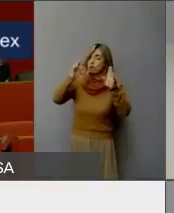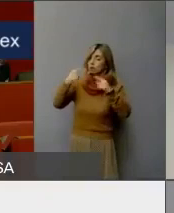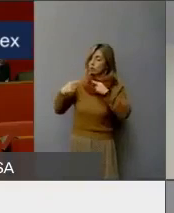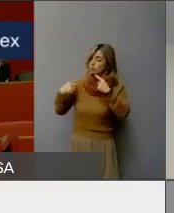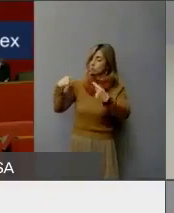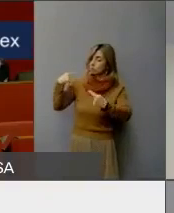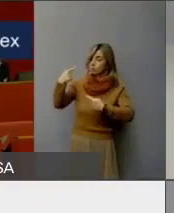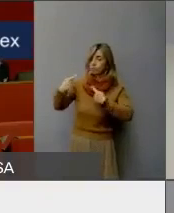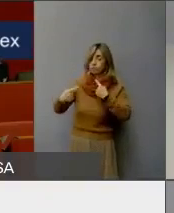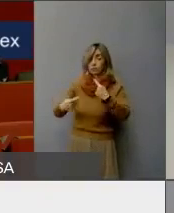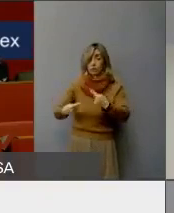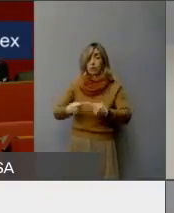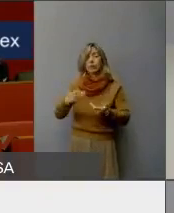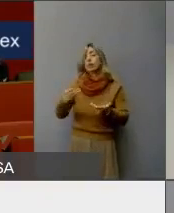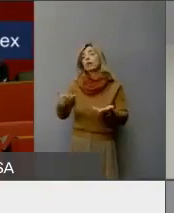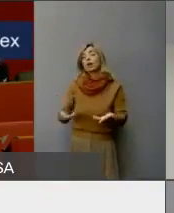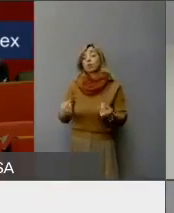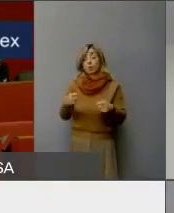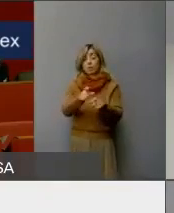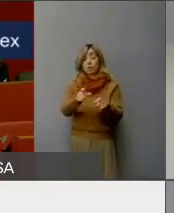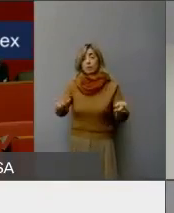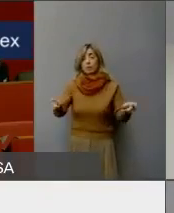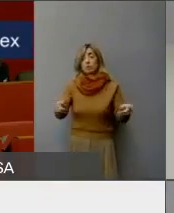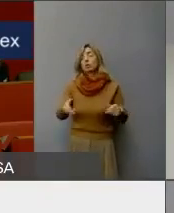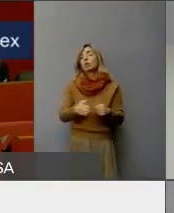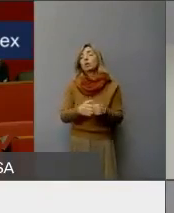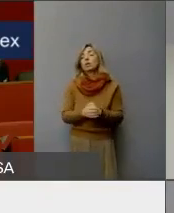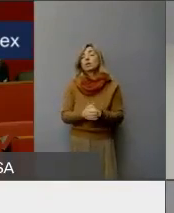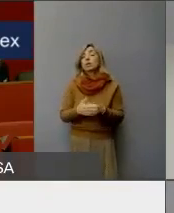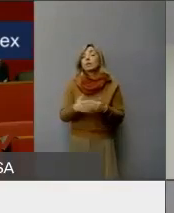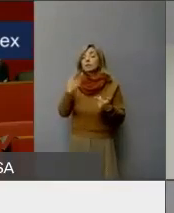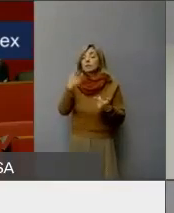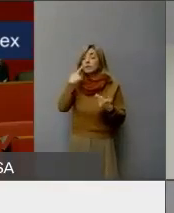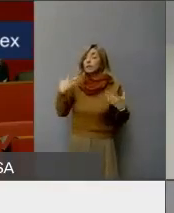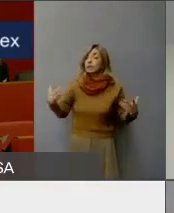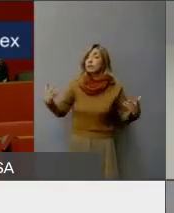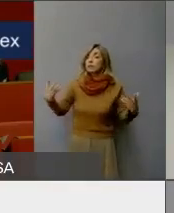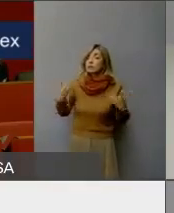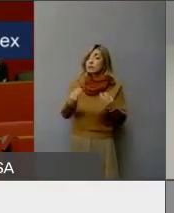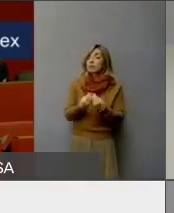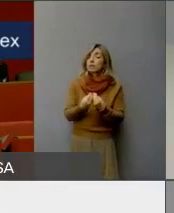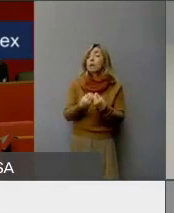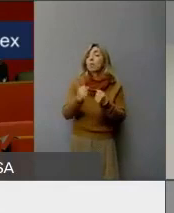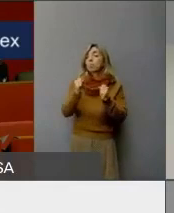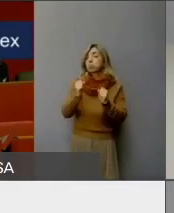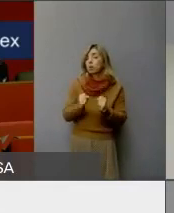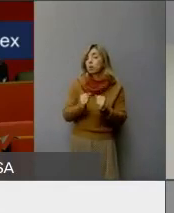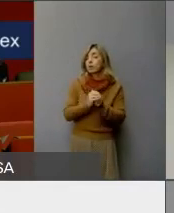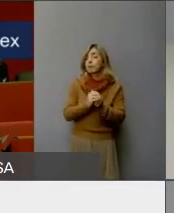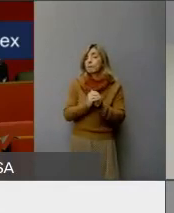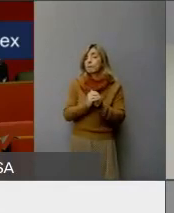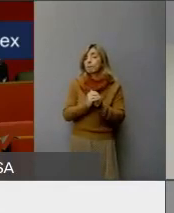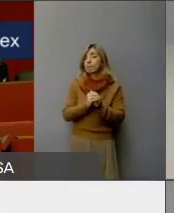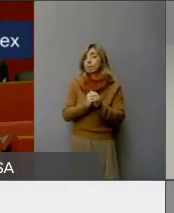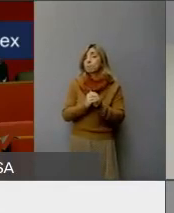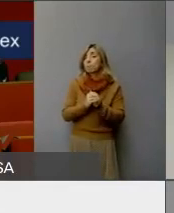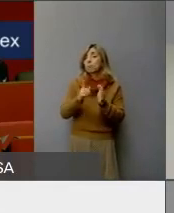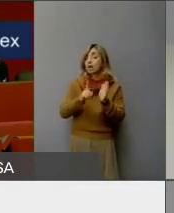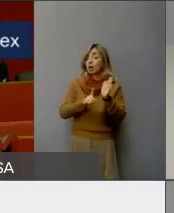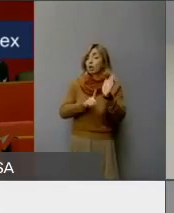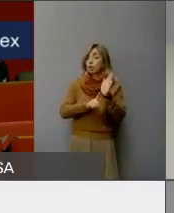persone quindi se riuscissimo davvero tutti quanti insieme a portare avanti un risultato